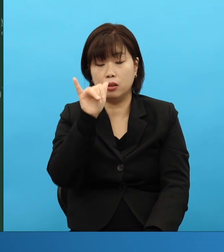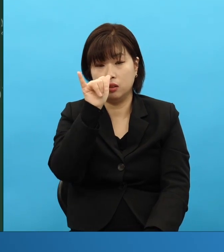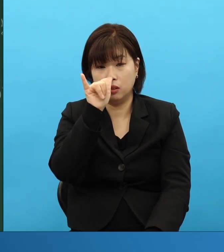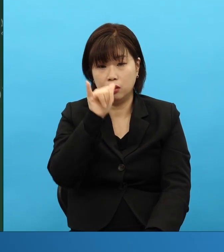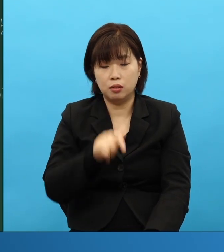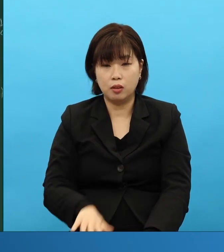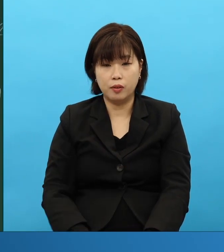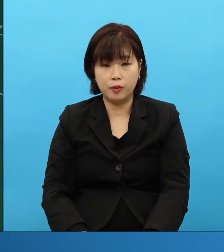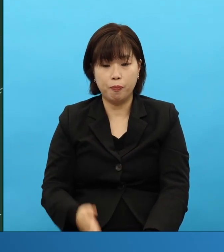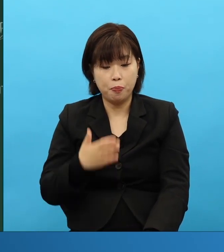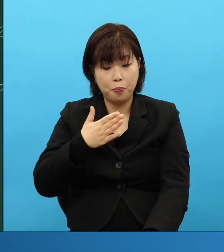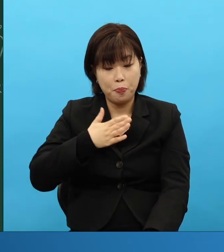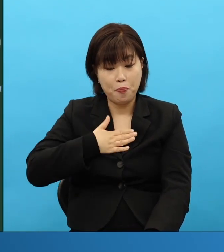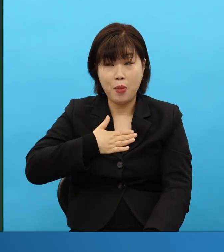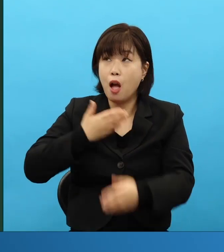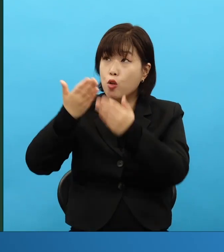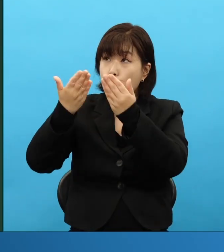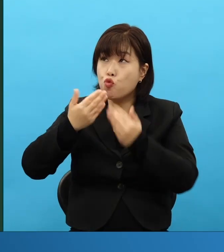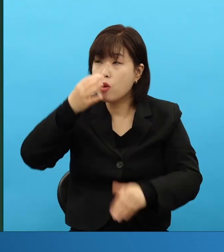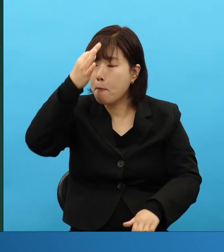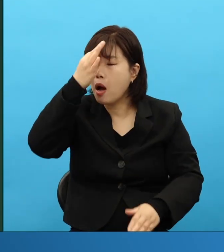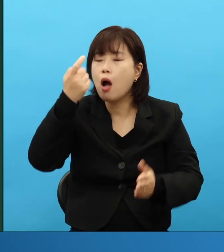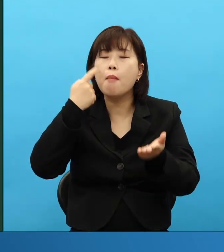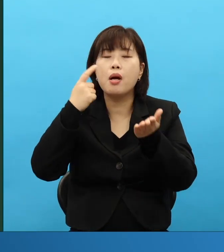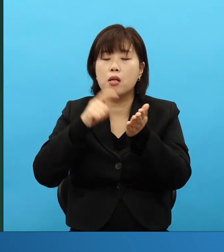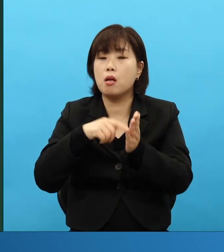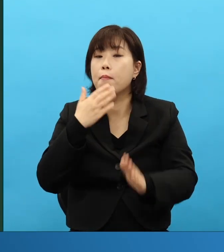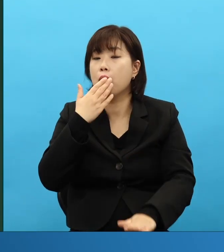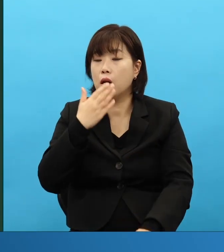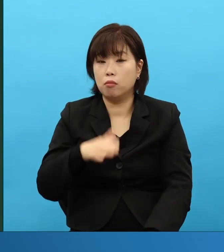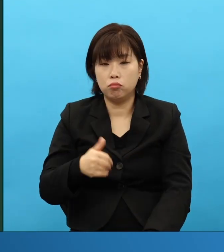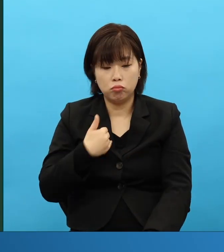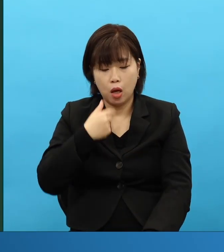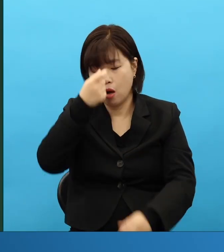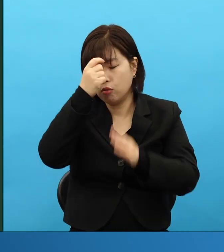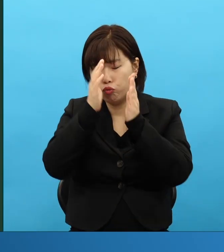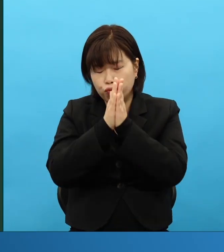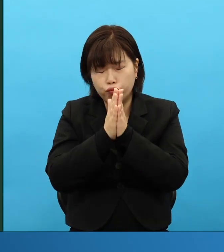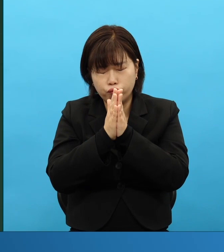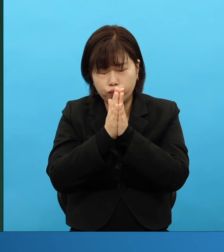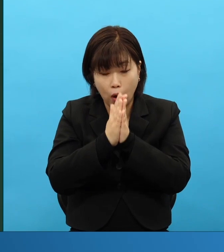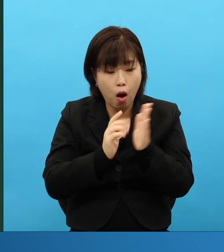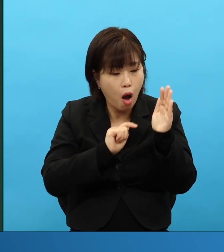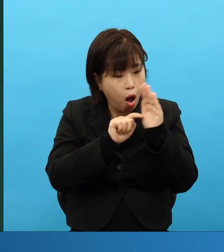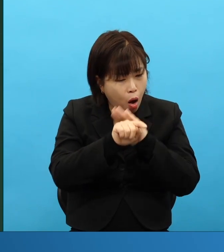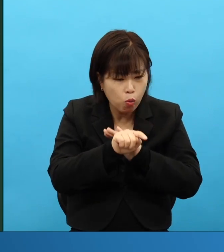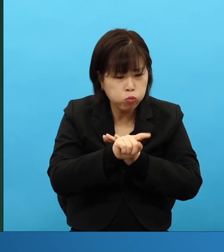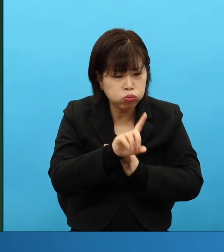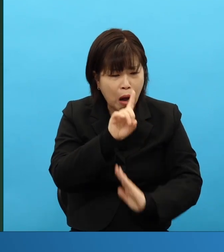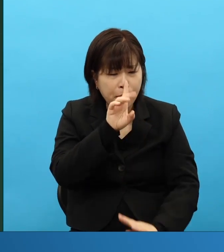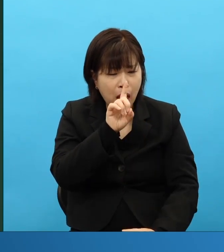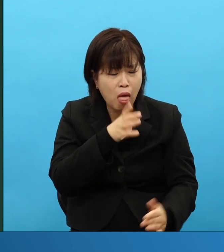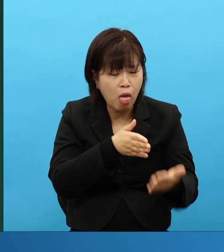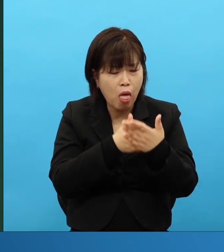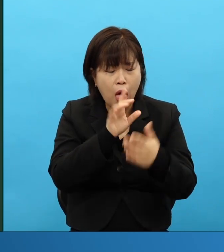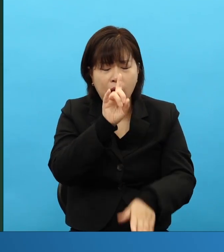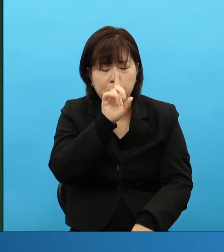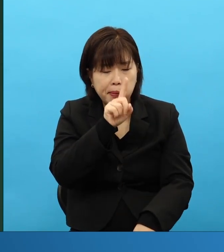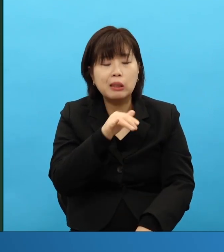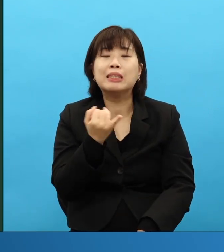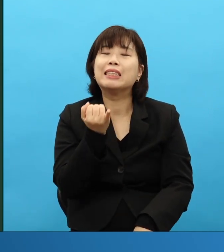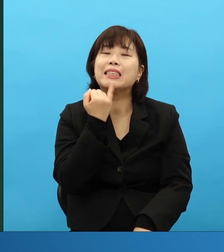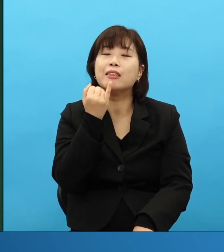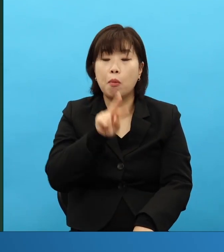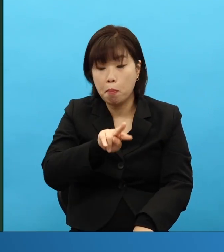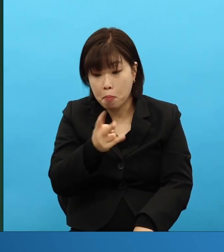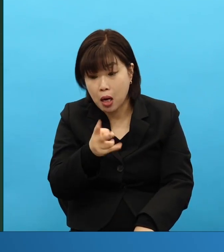studies. Then there's something else you can study. 나는 이게 너무 안 돼. 다른 길이 있어. Oh, this isn't working for me. Then there's another way. 앞으로 지금 직업들 다